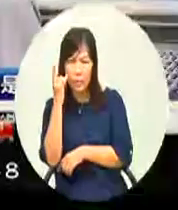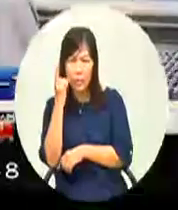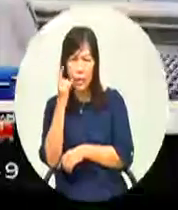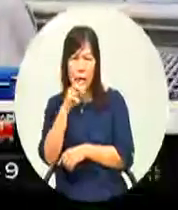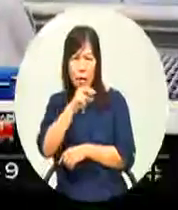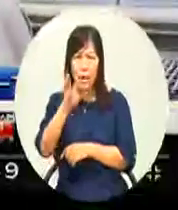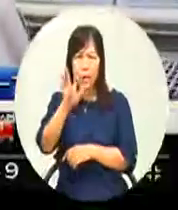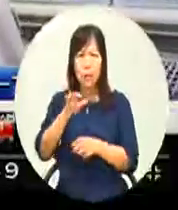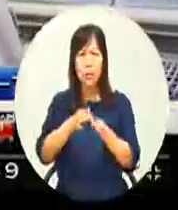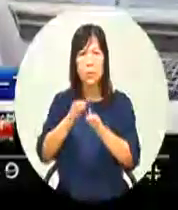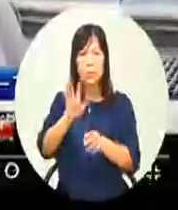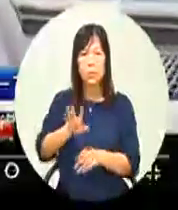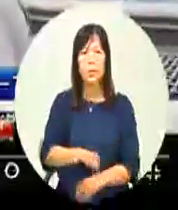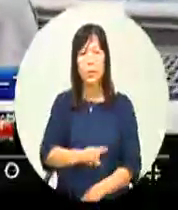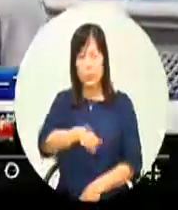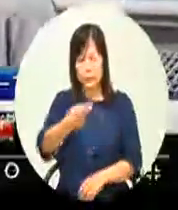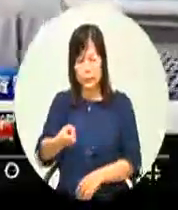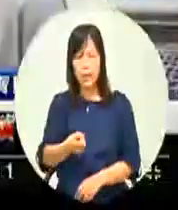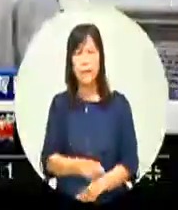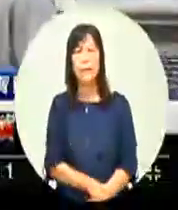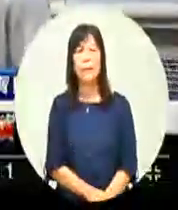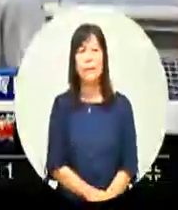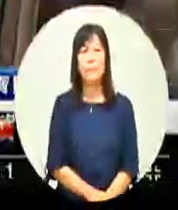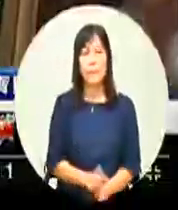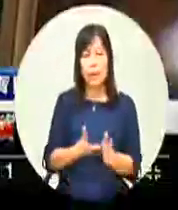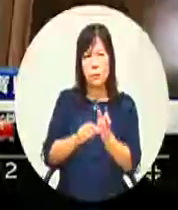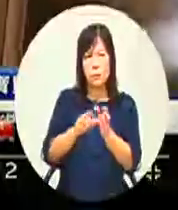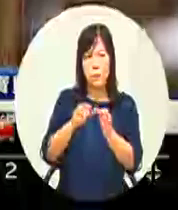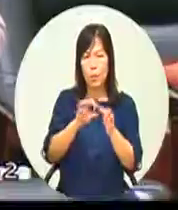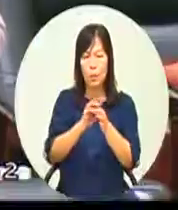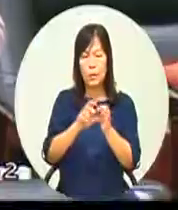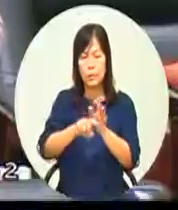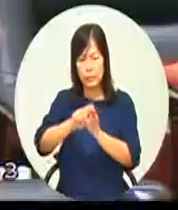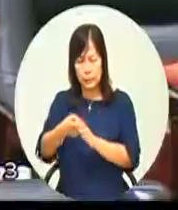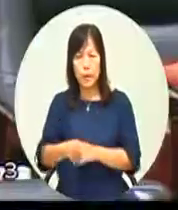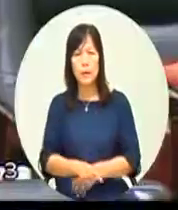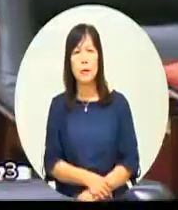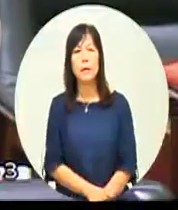店。 好，下一页。消费一下， 因为时间有限，下一页。